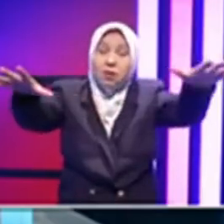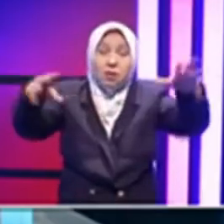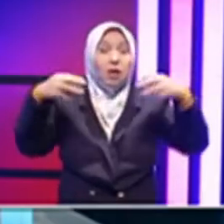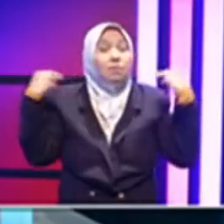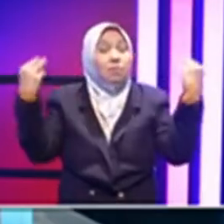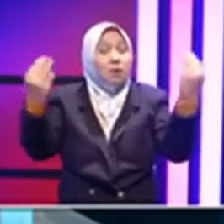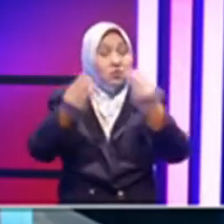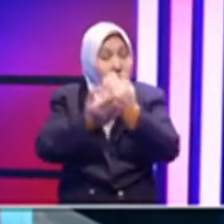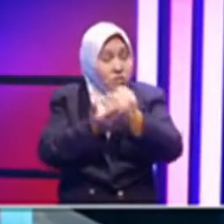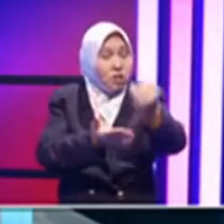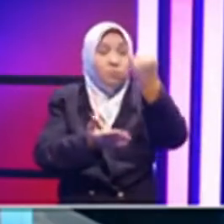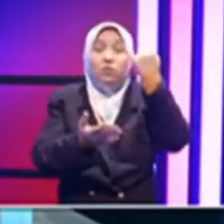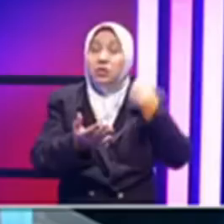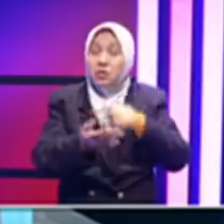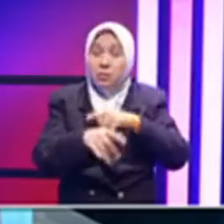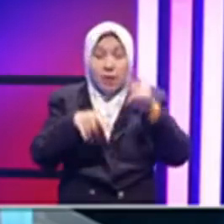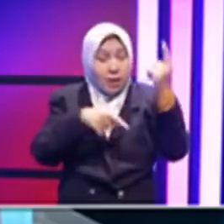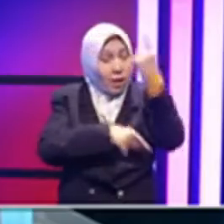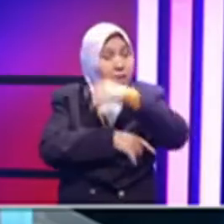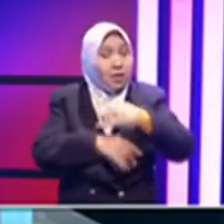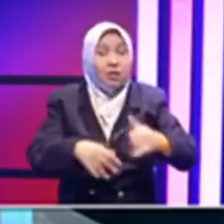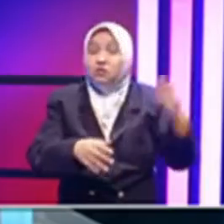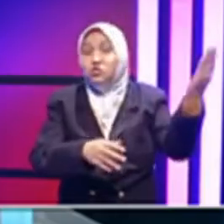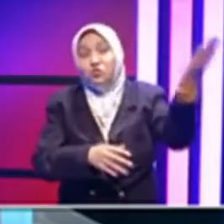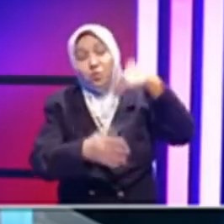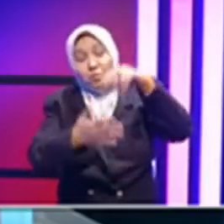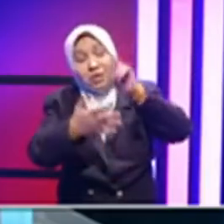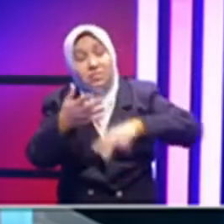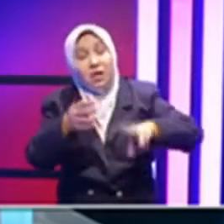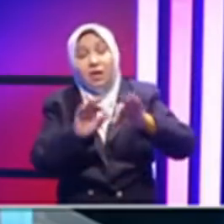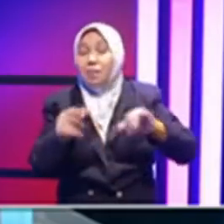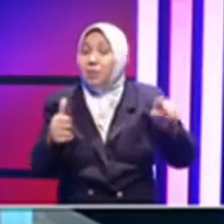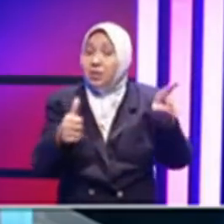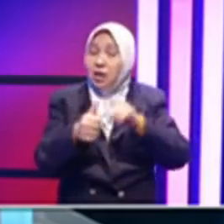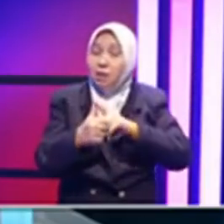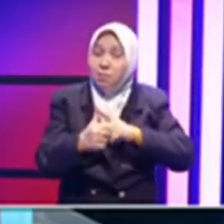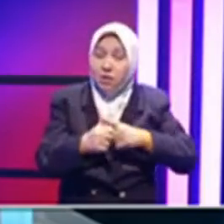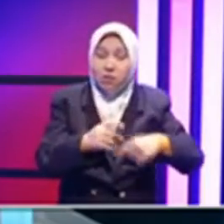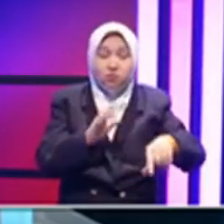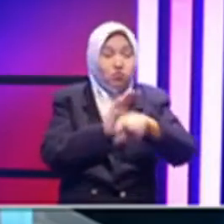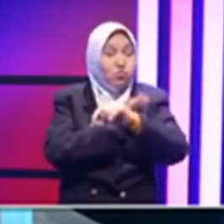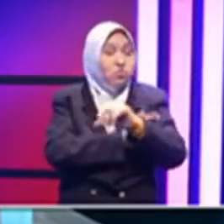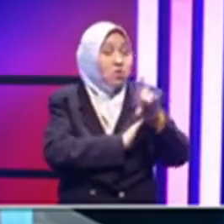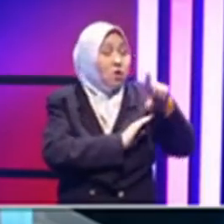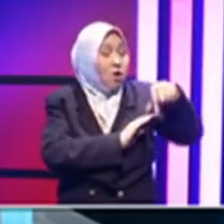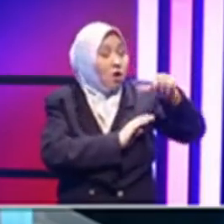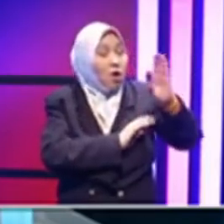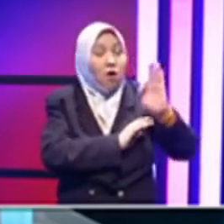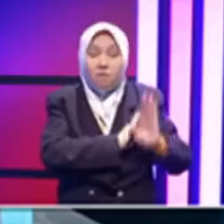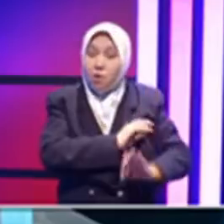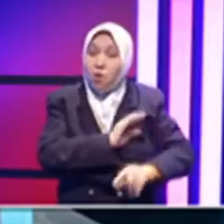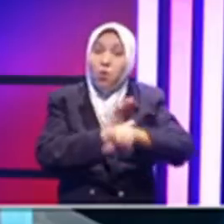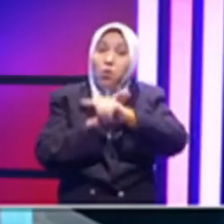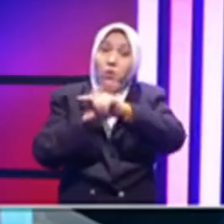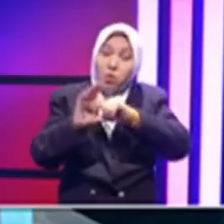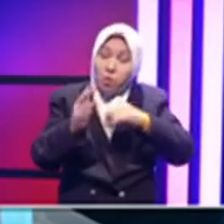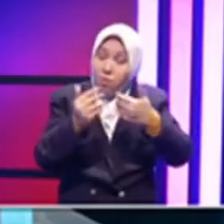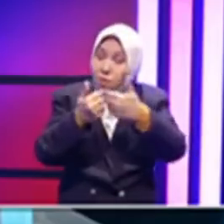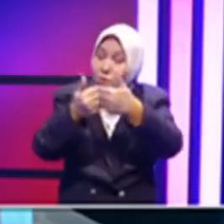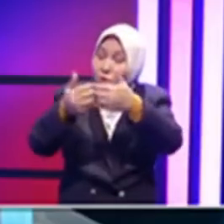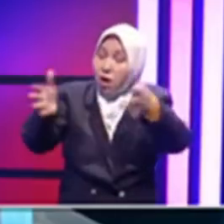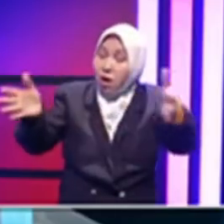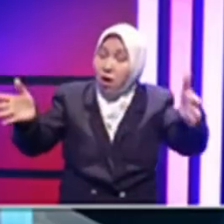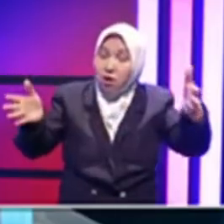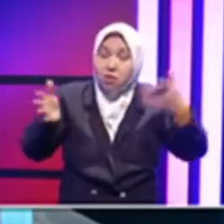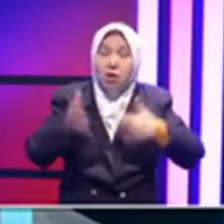ilmu kita pada hari ini. Jom kita baca ayat pertama surah Qaf yang dimulai dengan huruf pembuka surah. Huruf